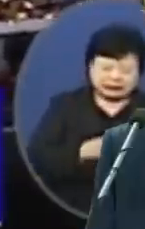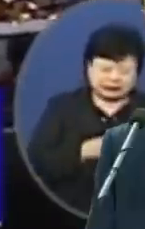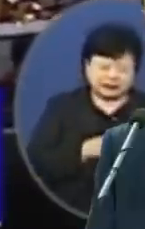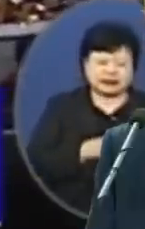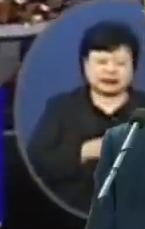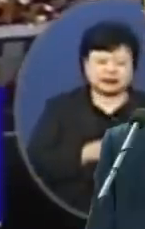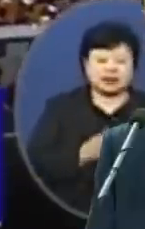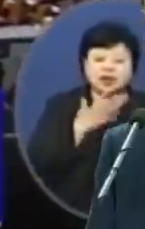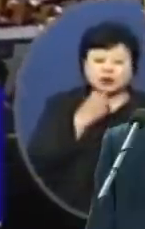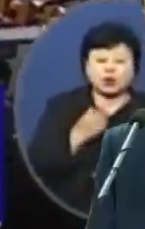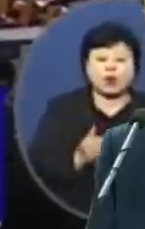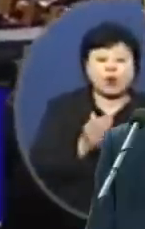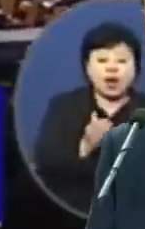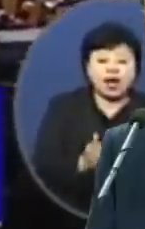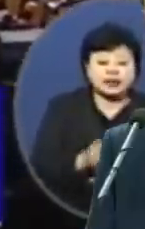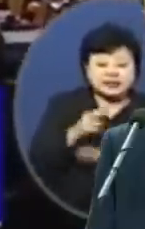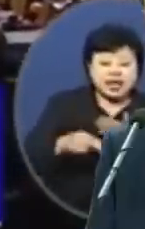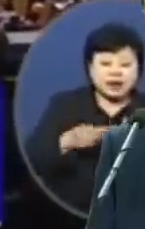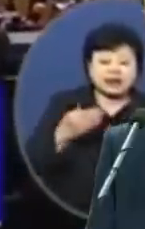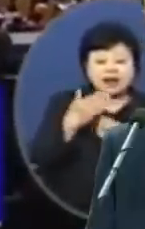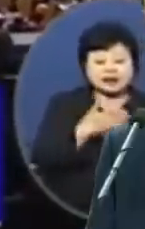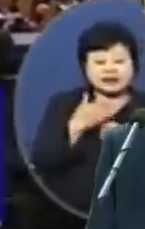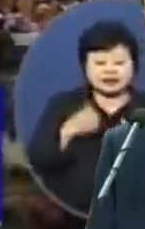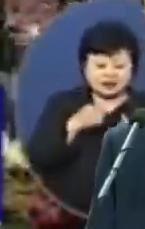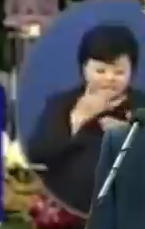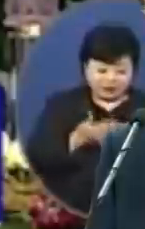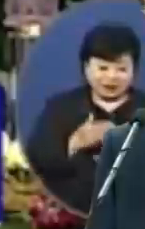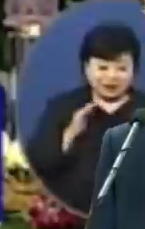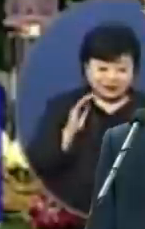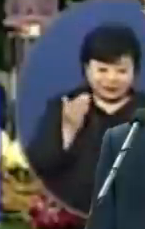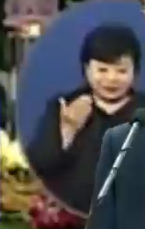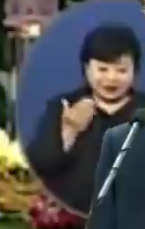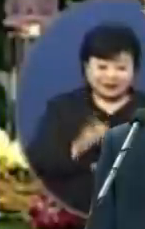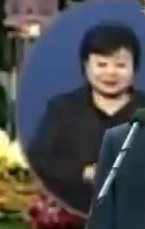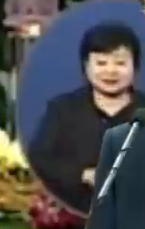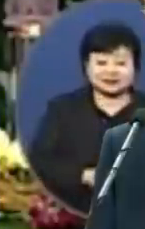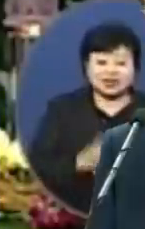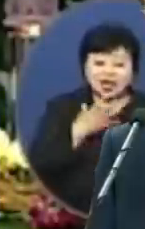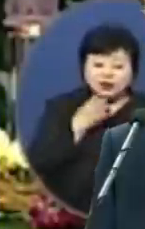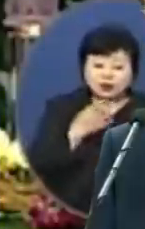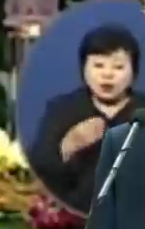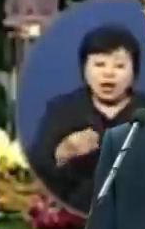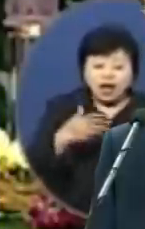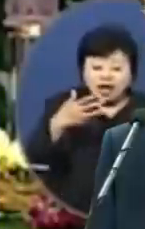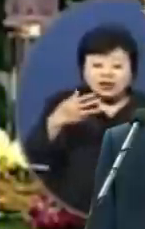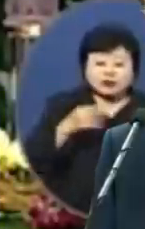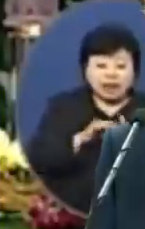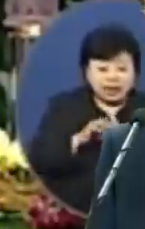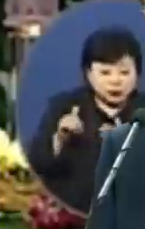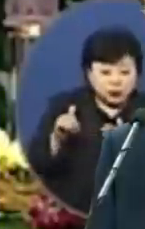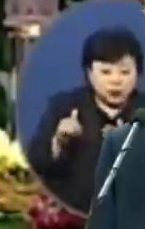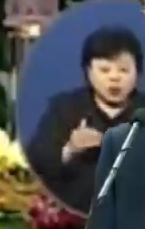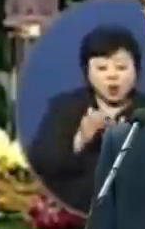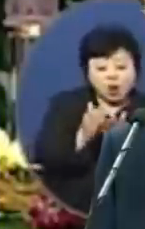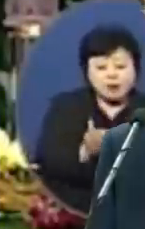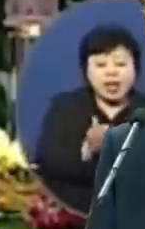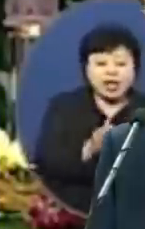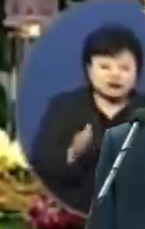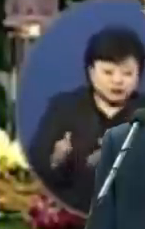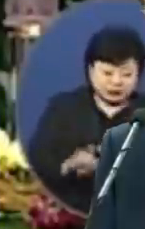그러나 노아는 야훼께 은혜를 입었더라. 노아와 그 여덟 식구는 배를